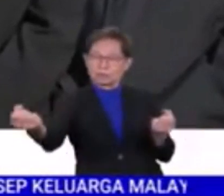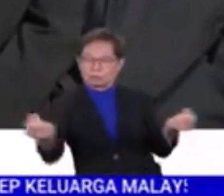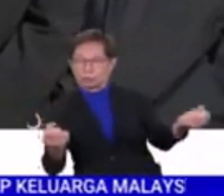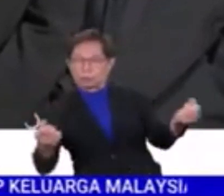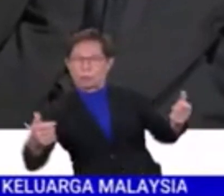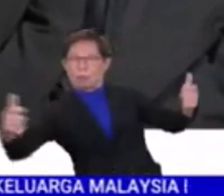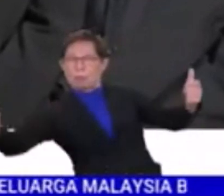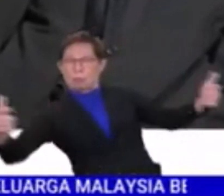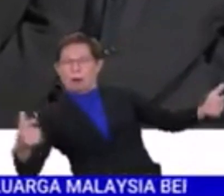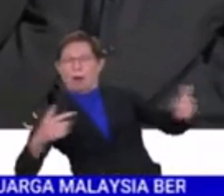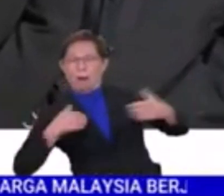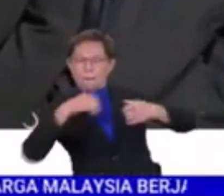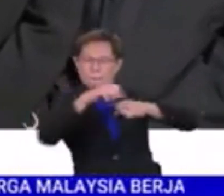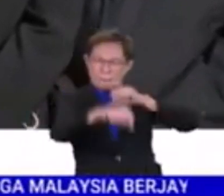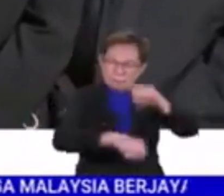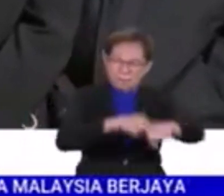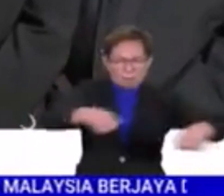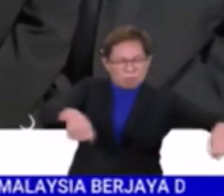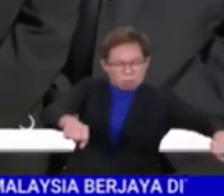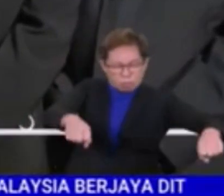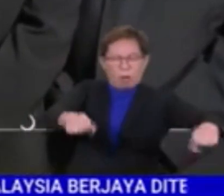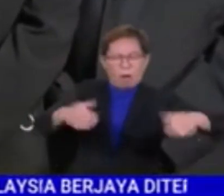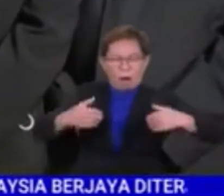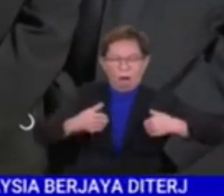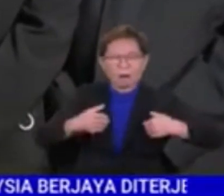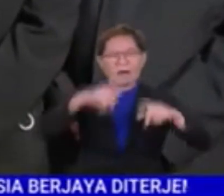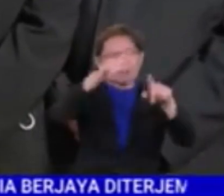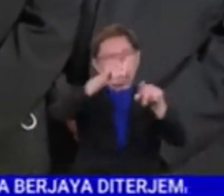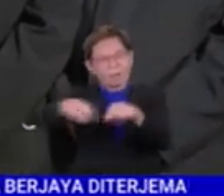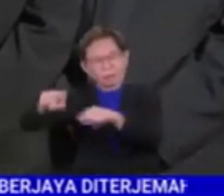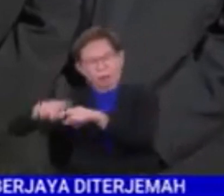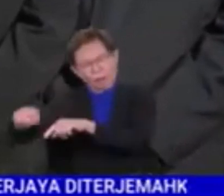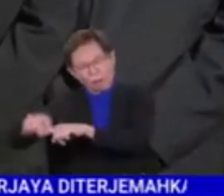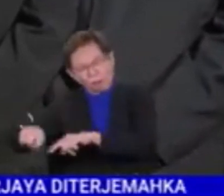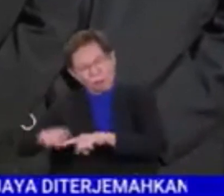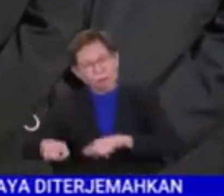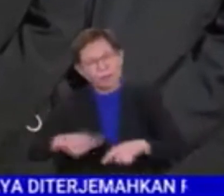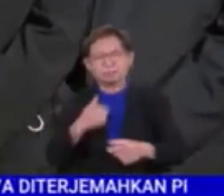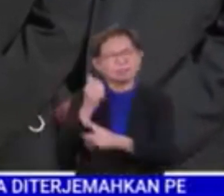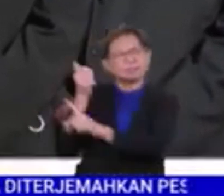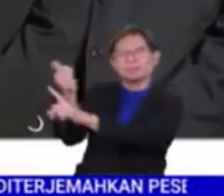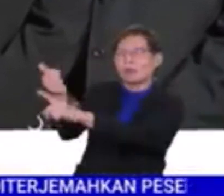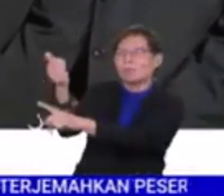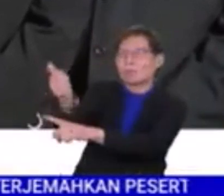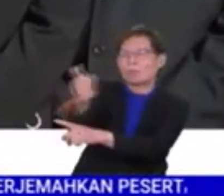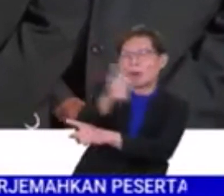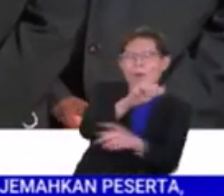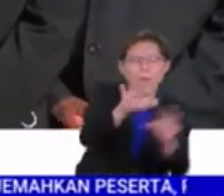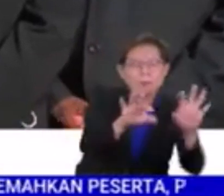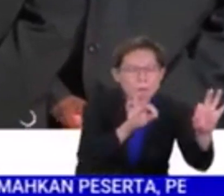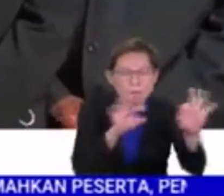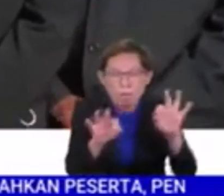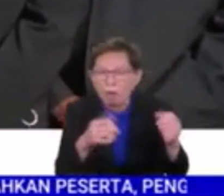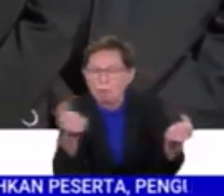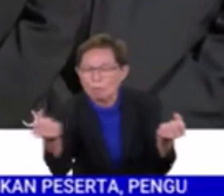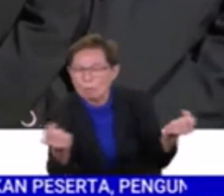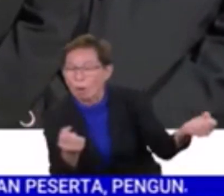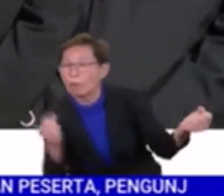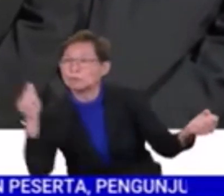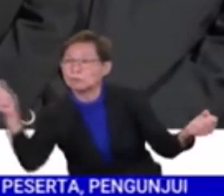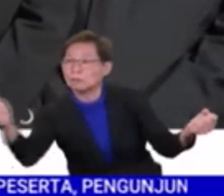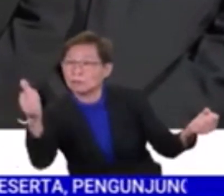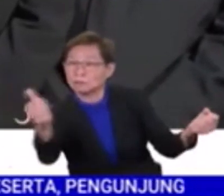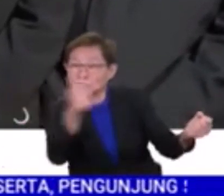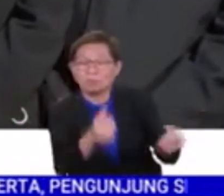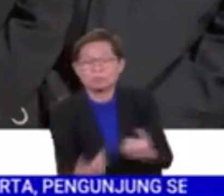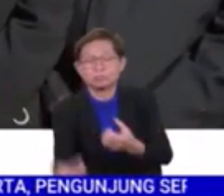ada basikal dan juga ada motosikal. Makin ini menjadi variasi kepada penduduk, terpulang mereka untuk memilih kenderaannya macam mana untuk mereka